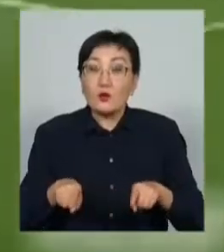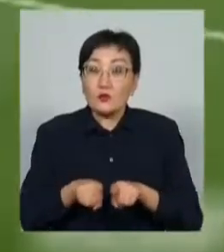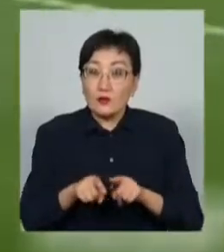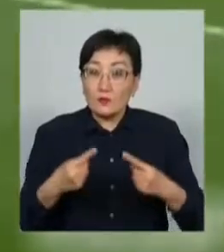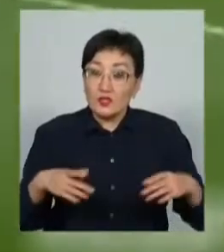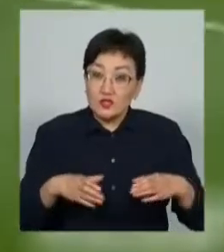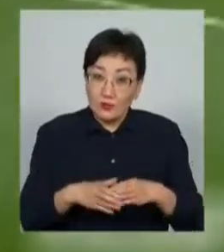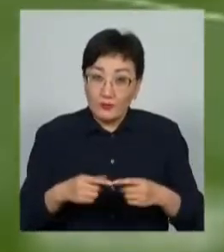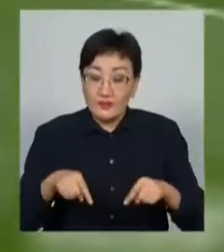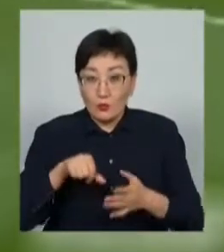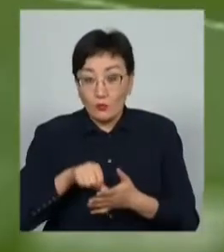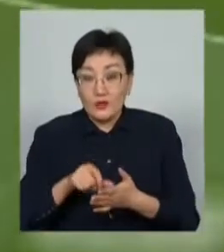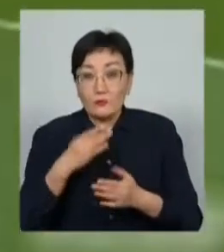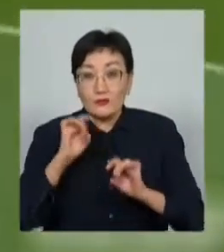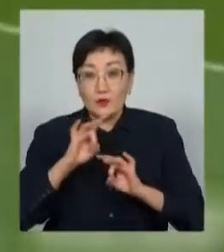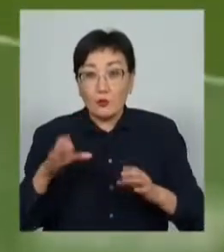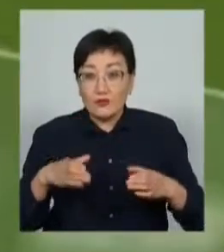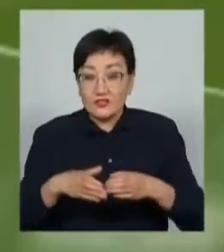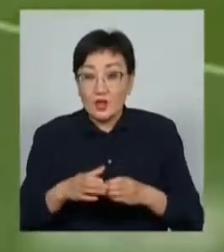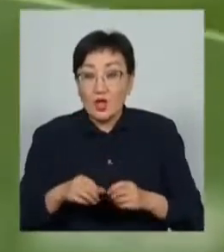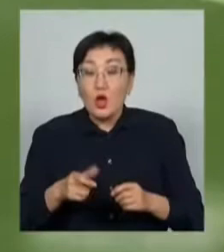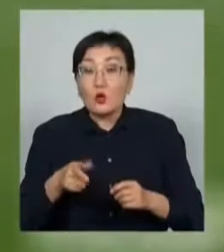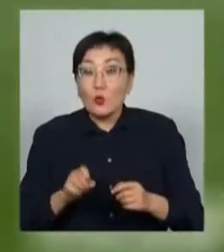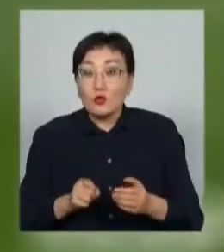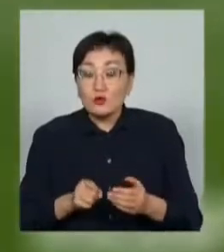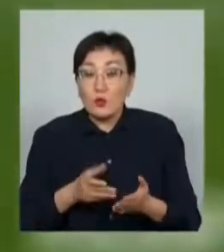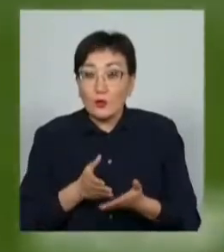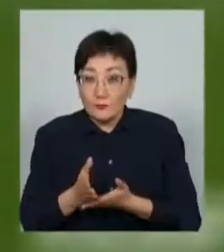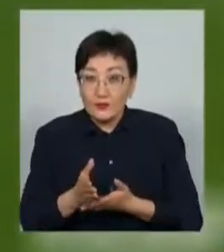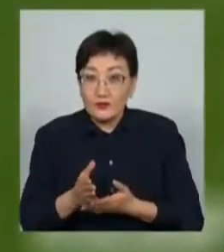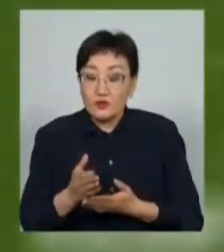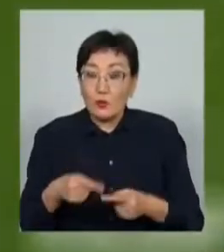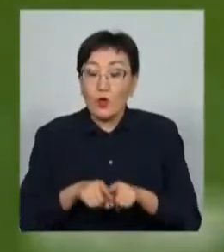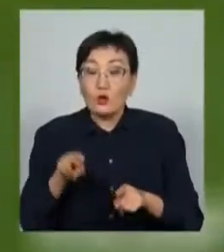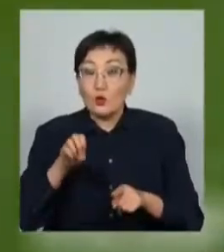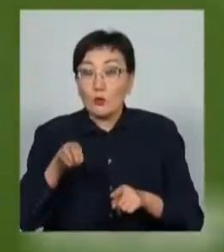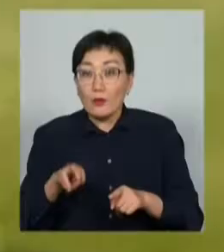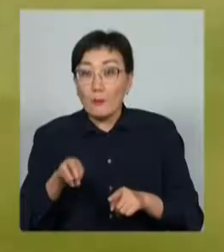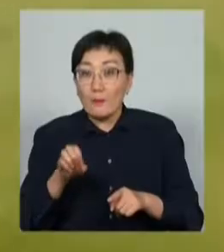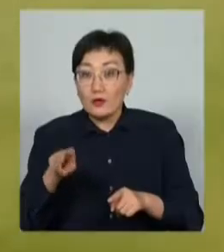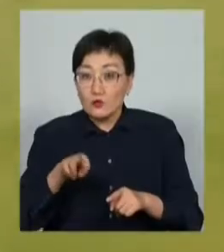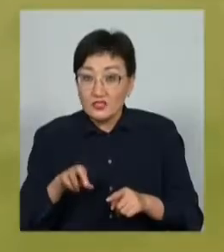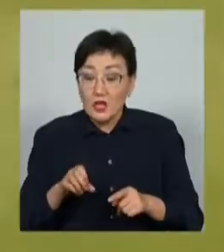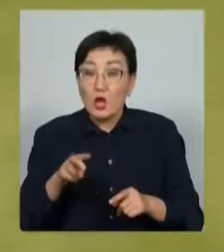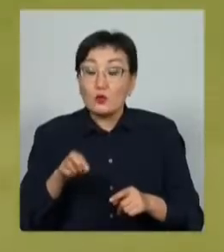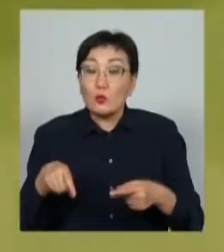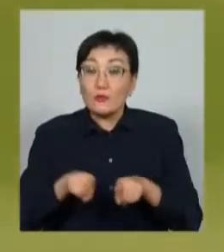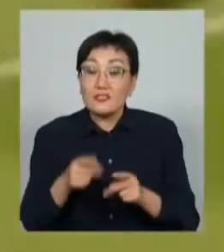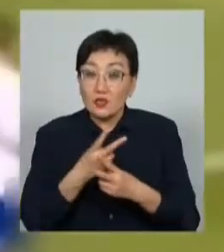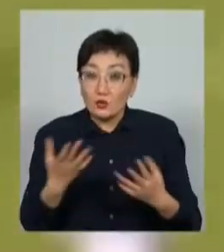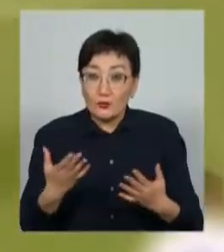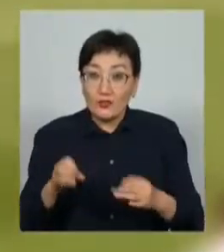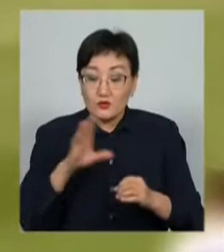көрсетті. Ол өзінің мансабында әйгілі клубтарға гол соғып көзге түскен. Солардың бірі Дортмундтық Боруссияға жасаған дублі. Осыған